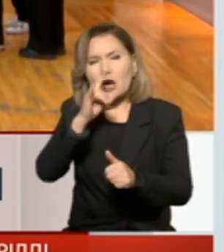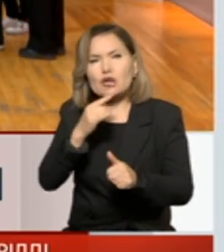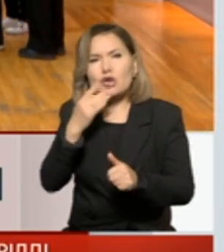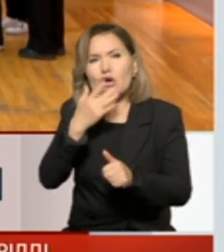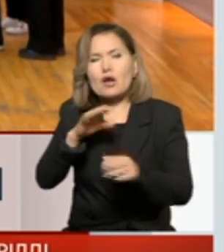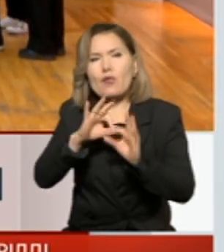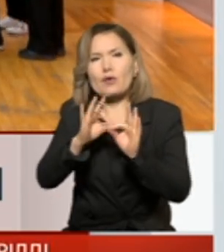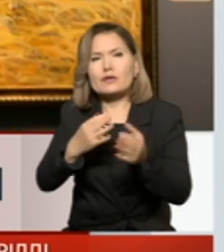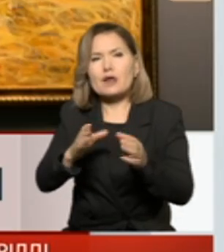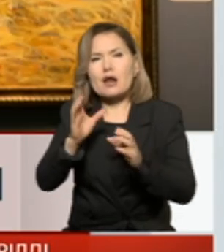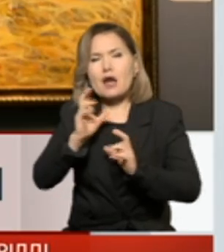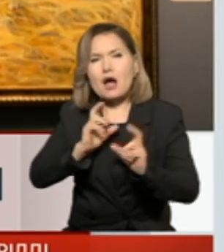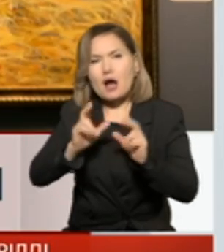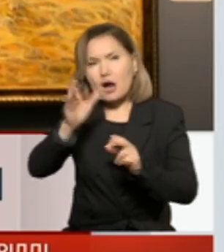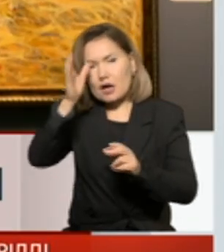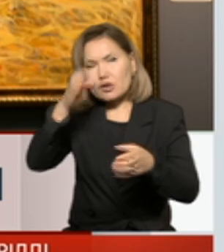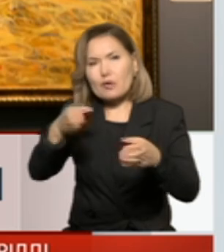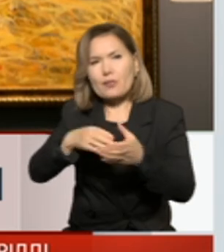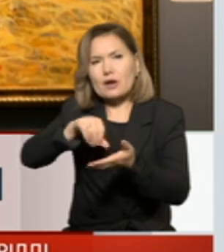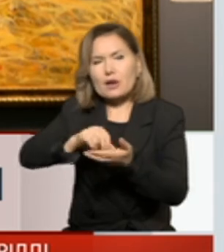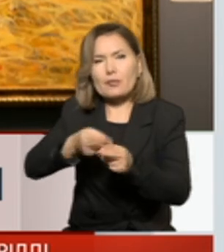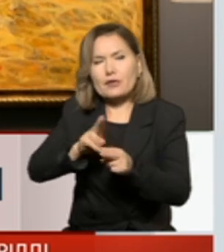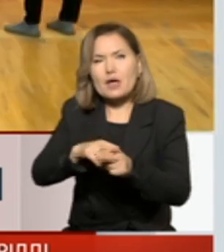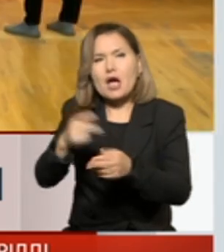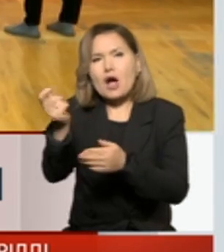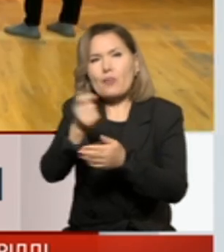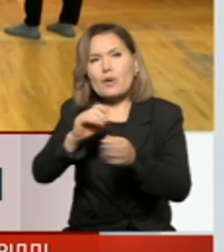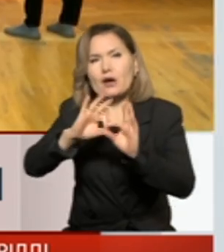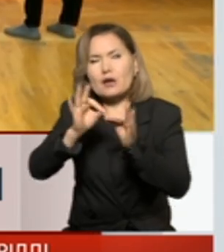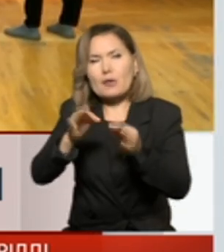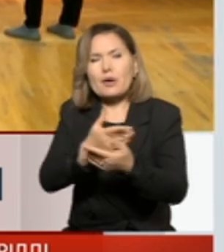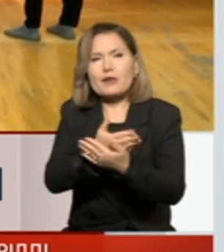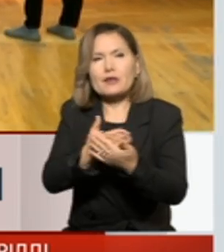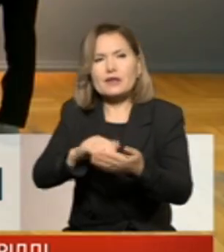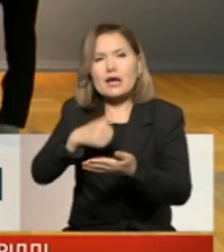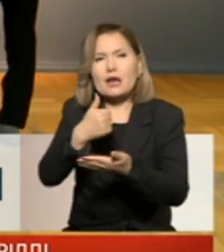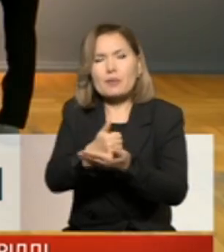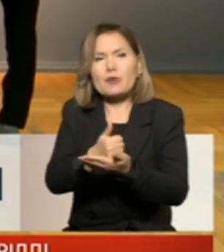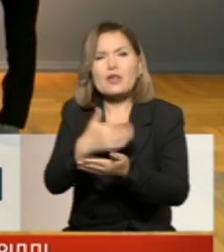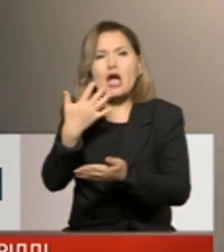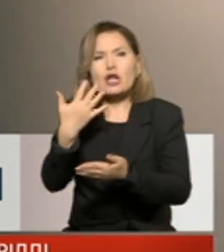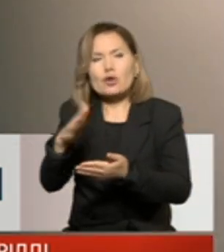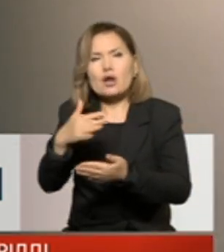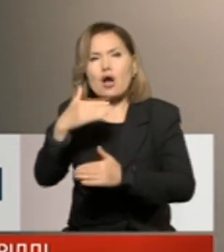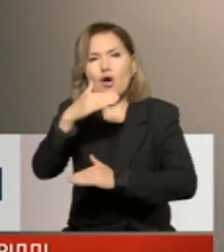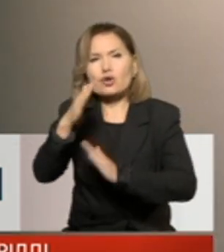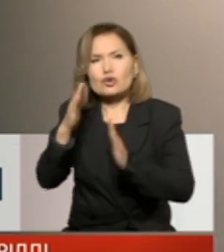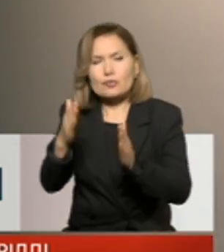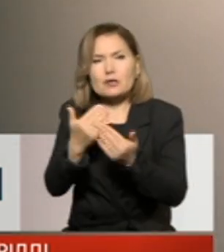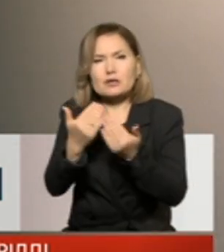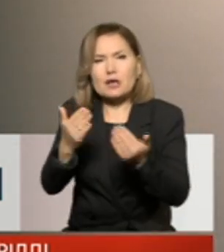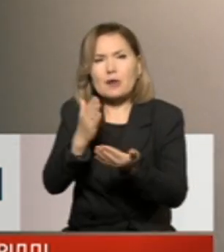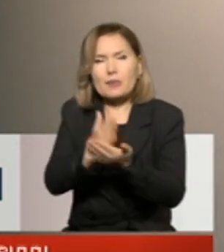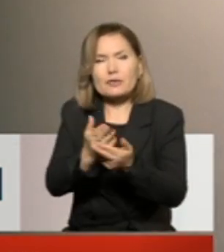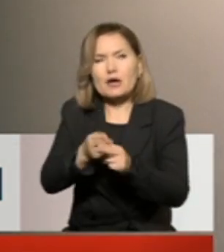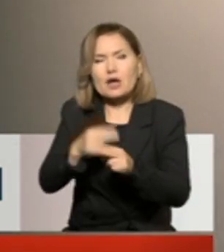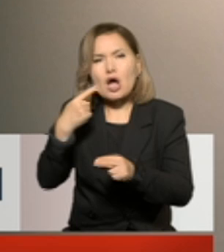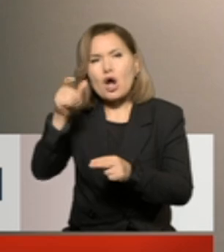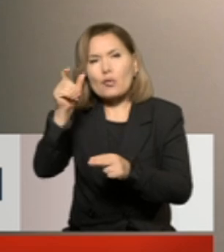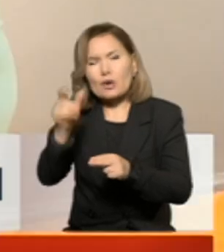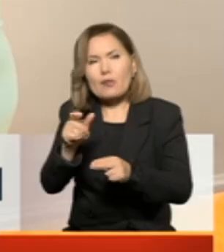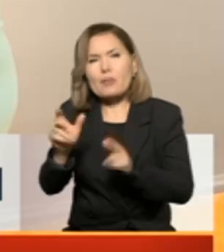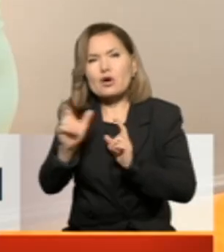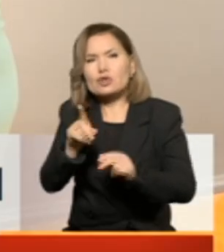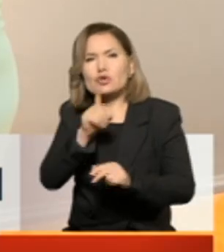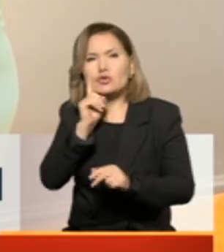ұлттық өнер академиясы ұйымдастырды. Көрмеге бейнелі өнердің сан түріне негізделген 50-ден аса жұмыс қойылды. Туындының авторлары